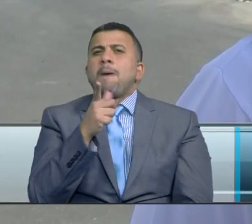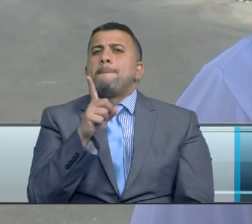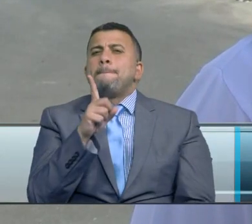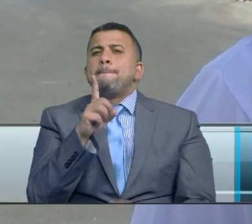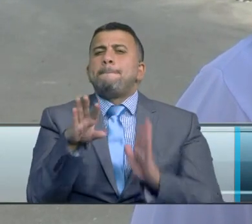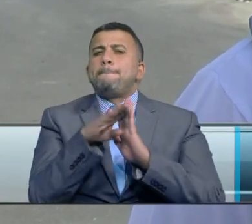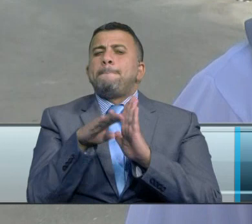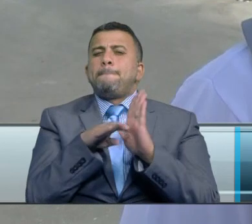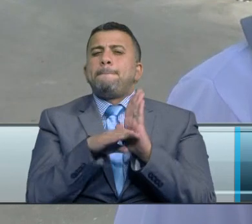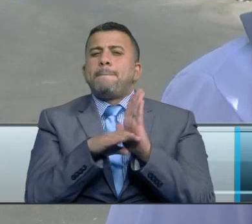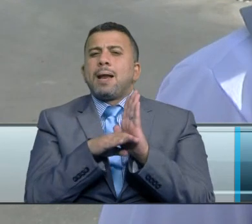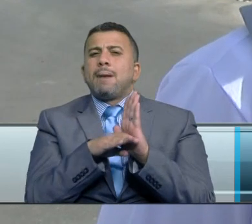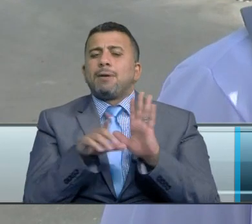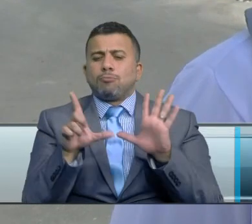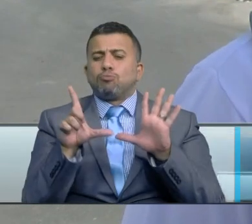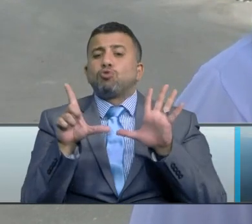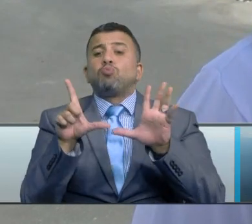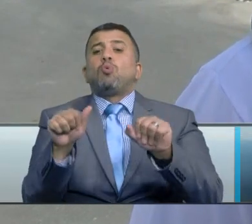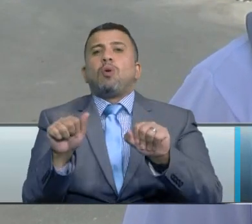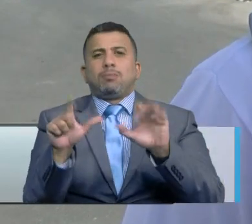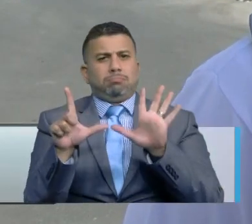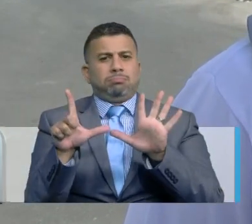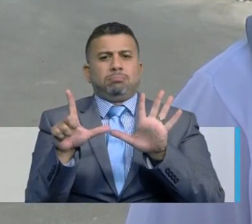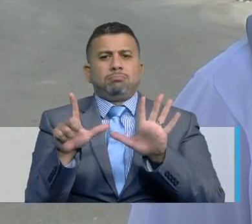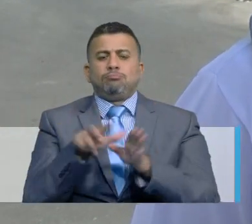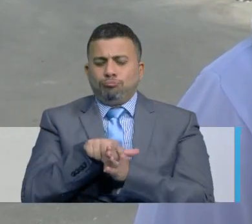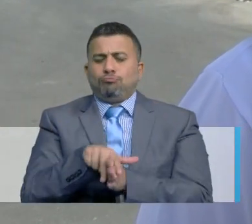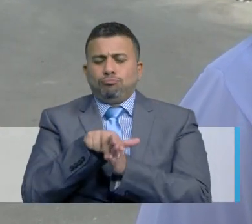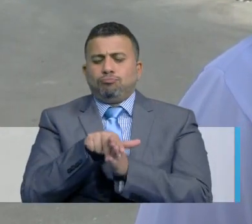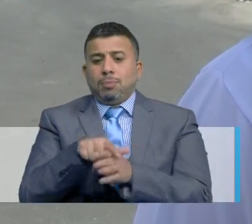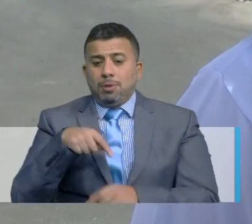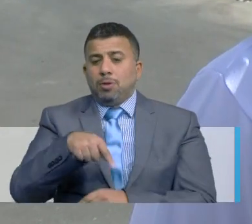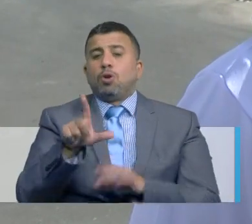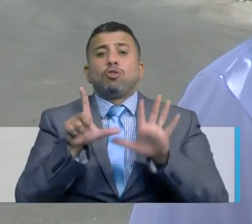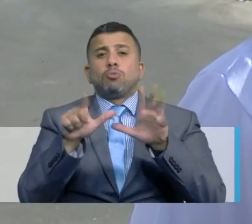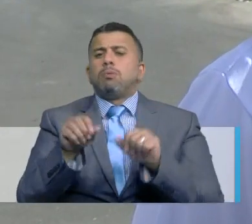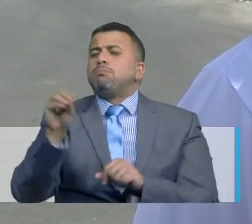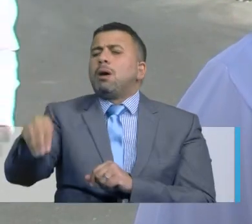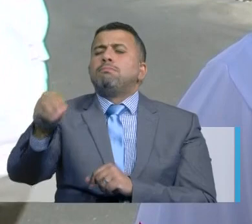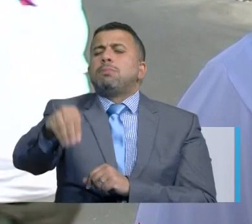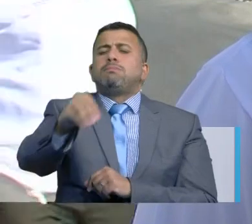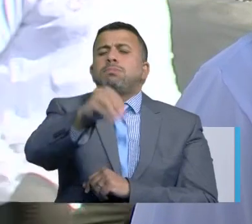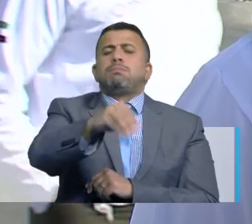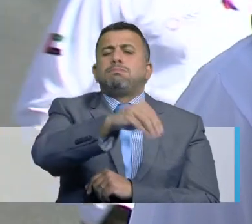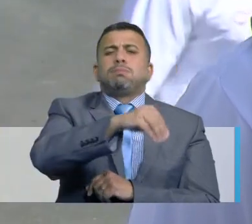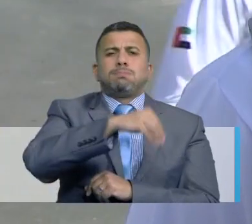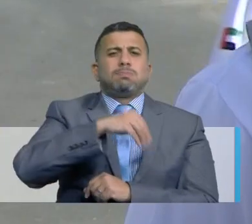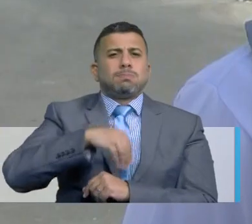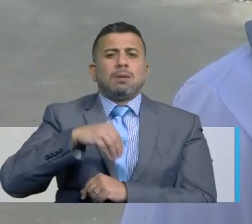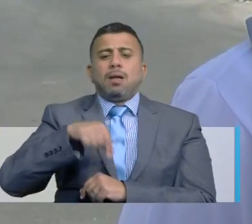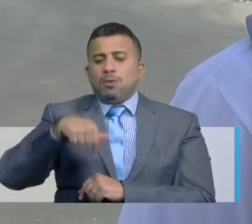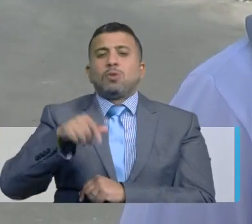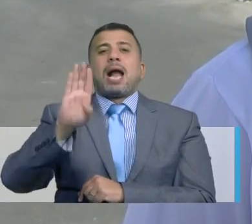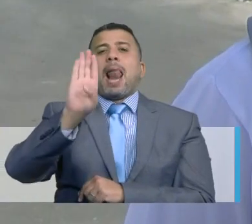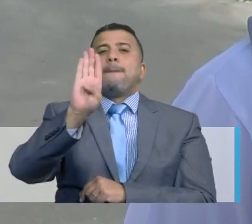وبرنامج لمدة أسبوع أو المسيرة لمدة أسبوع في كل إمارة وكل مدينة. فاليوم نحن في